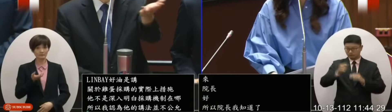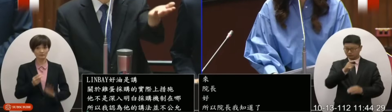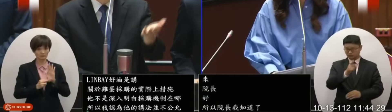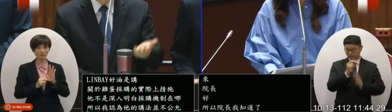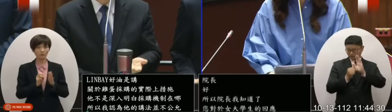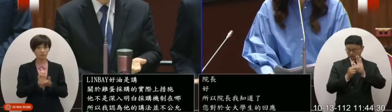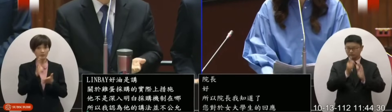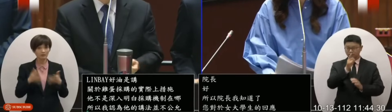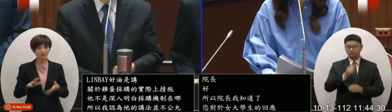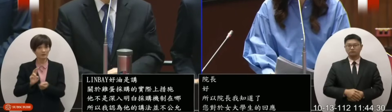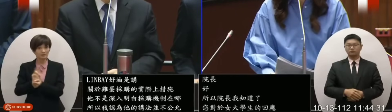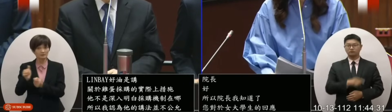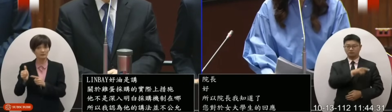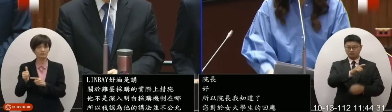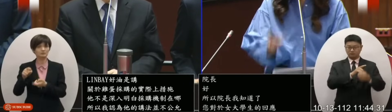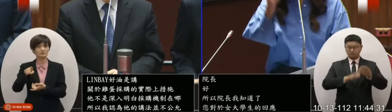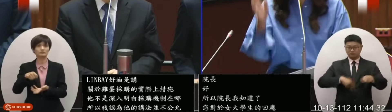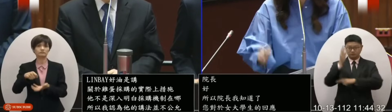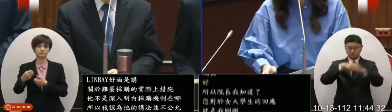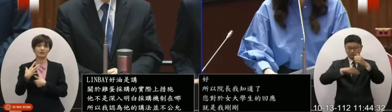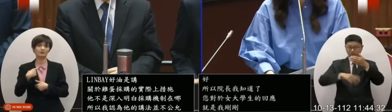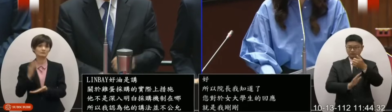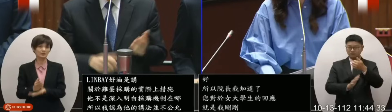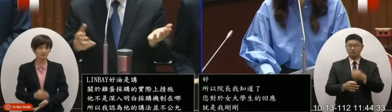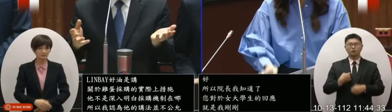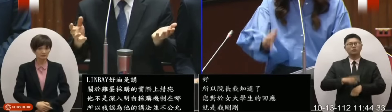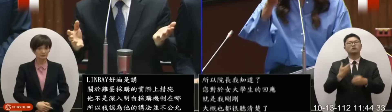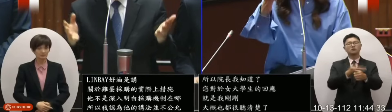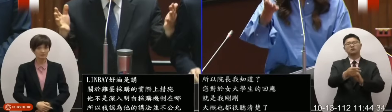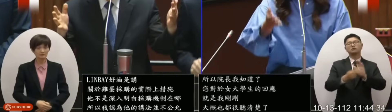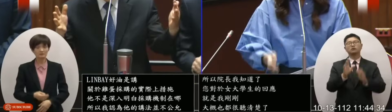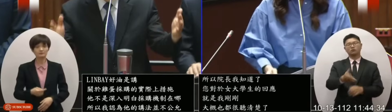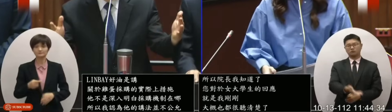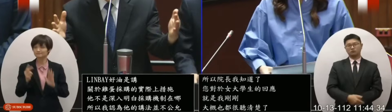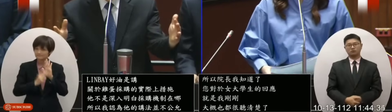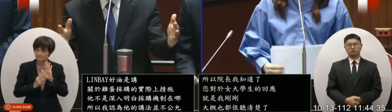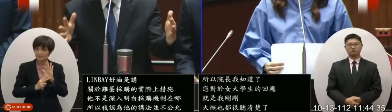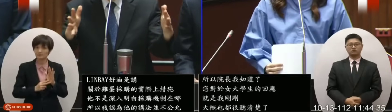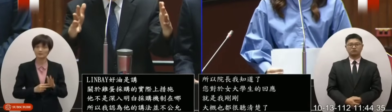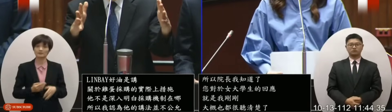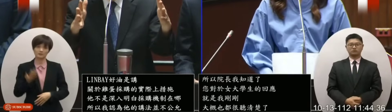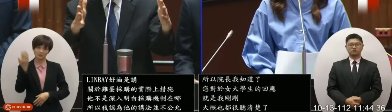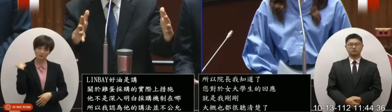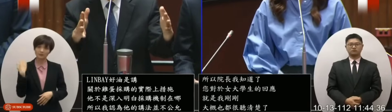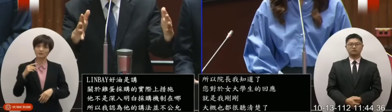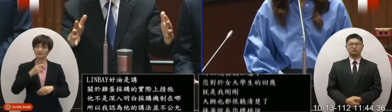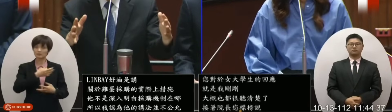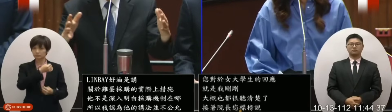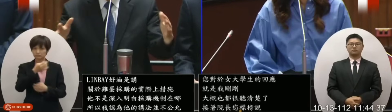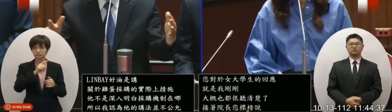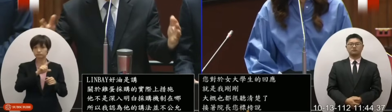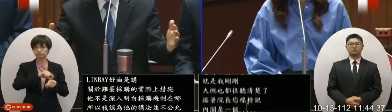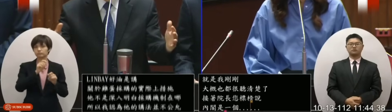您的内阁是一个，我给你很多时间讲啊， 对 不对？ 我就说在不同的时间，这一个贪污的